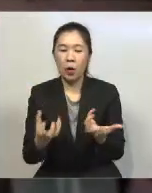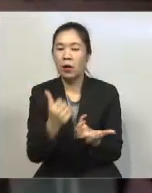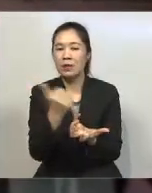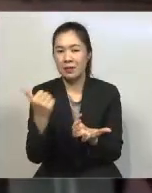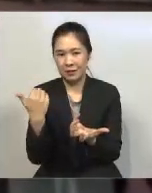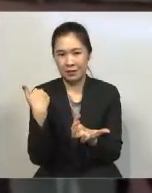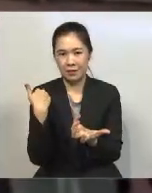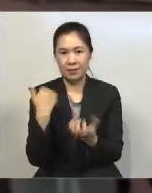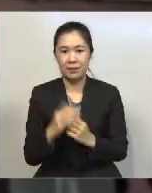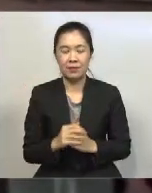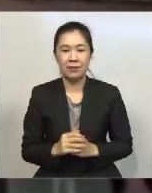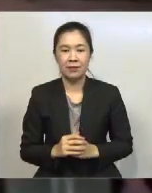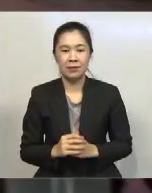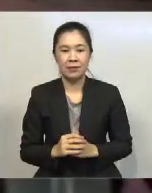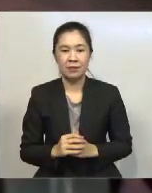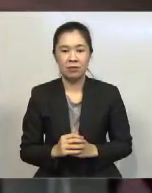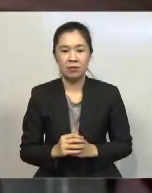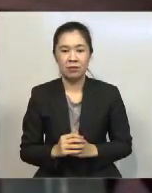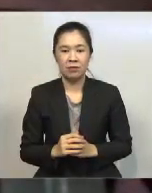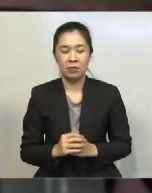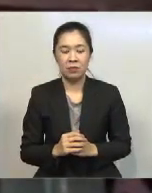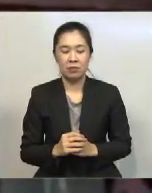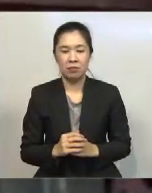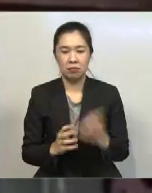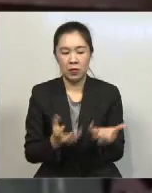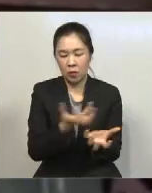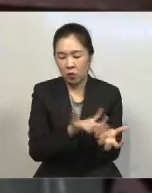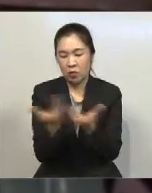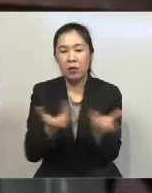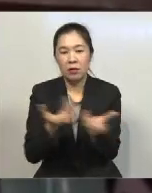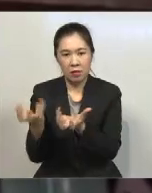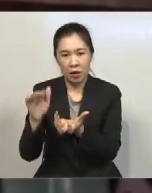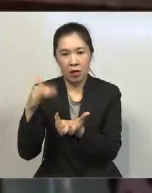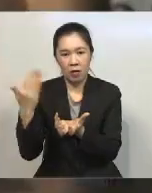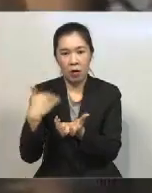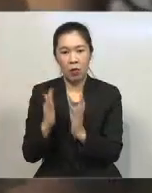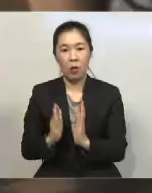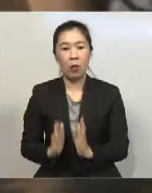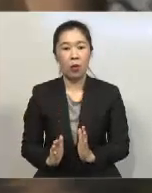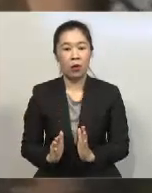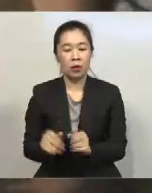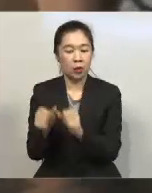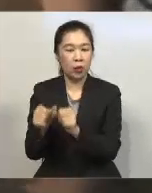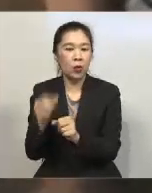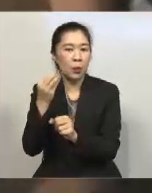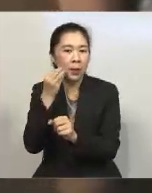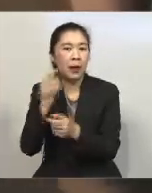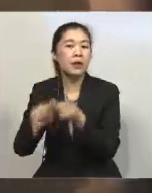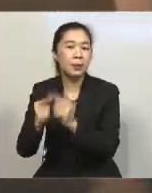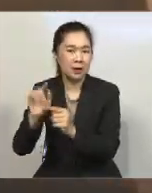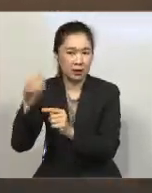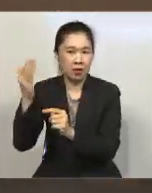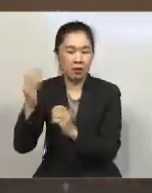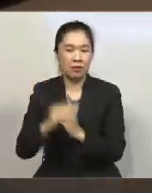อีกนะครับก็ยังคงต้องย้ายออกมาข้างนอกเพื่อความปลอดภัยนะครับพร้อมๆกับตัวคนแปรอาศัยอยู่บ้านเพื่อนนะครับ